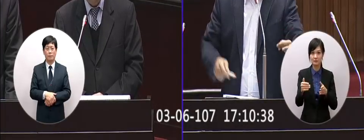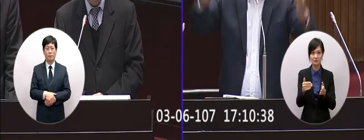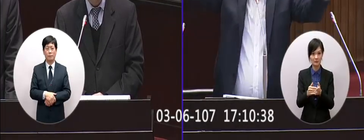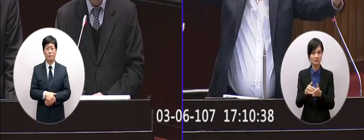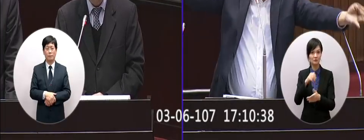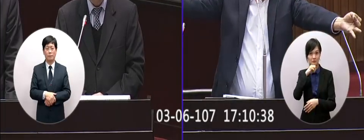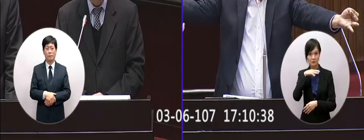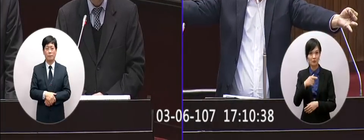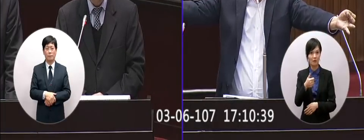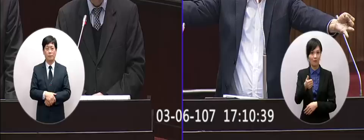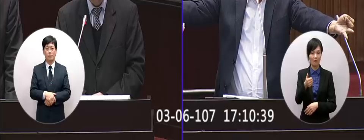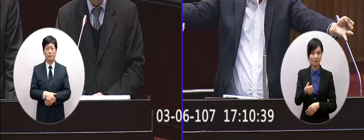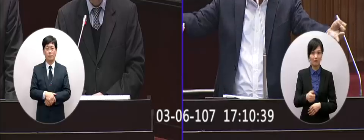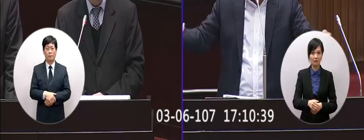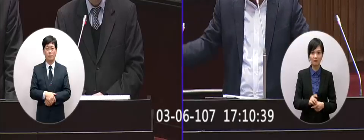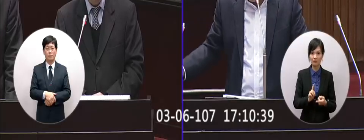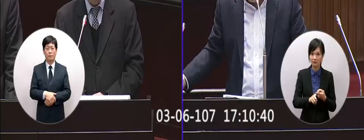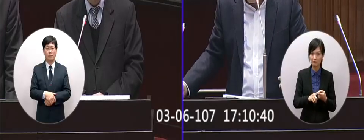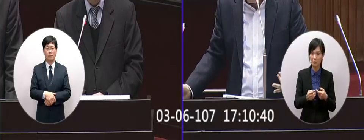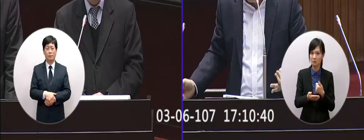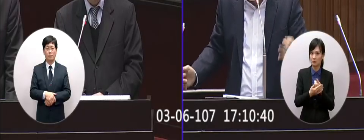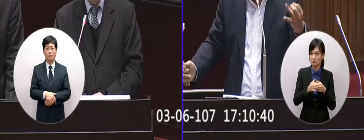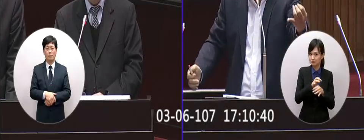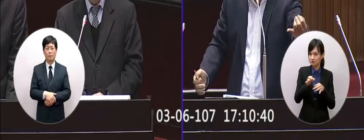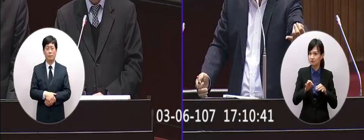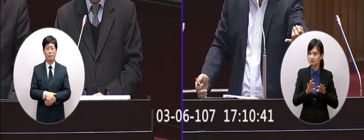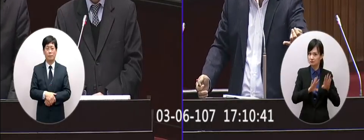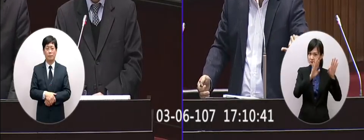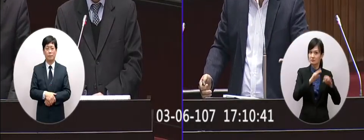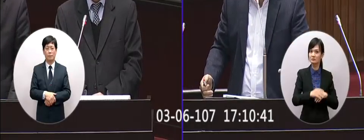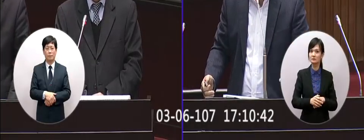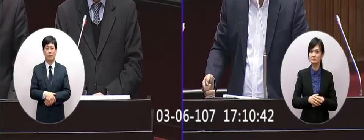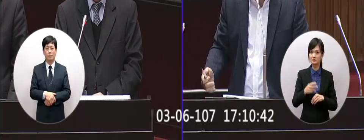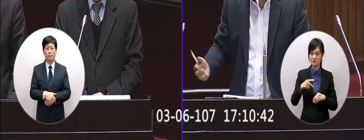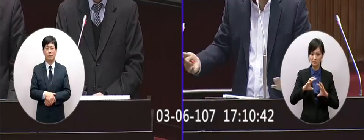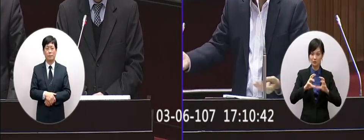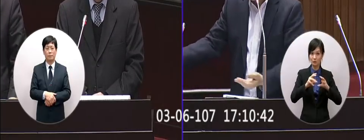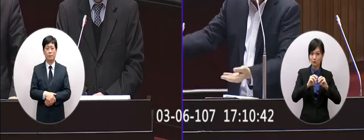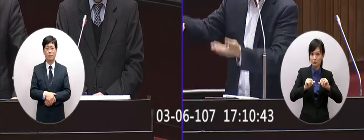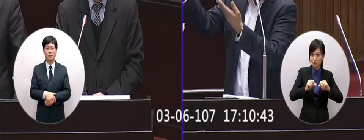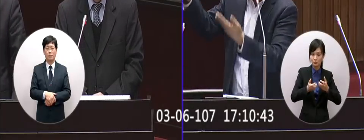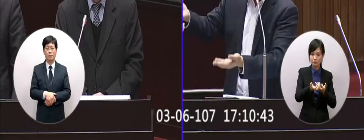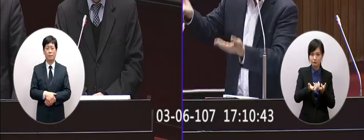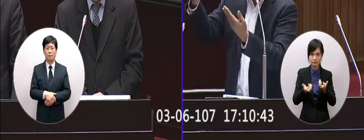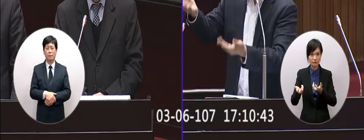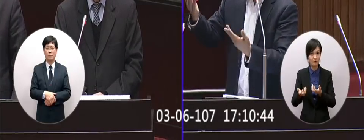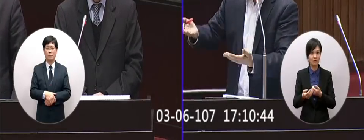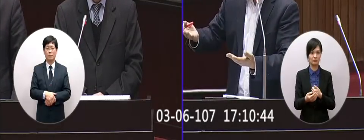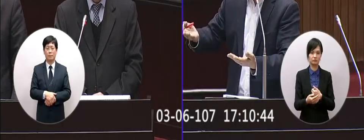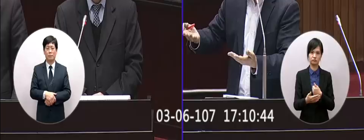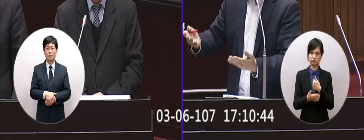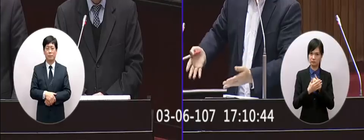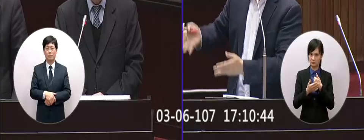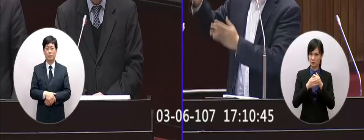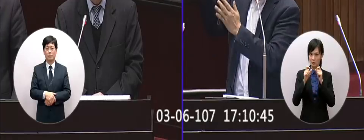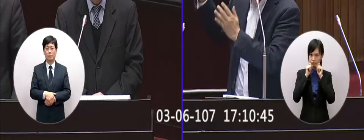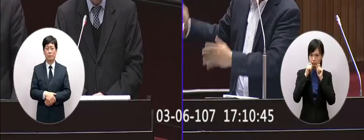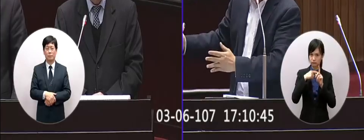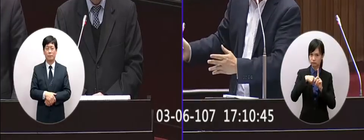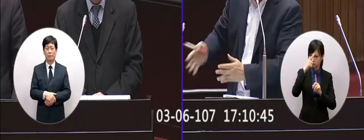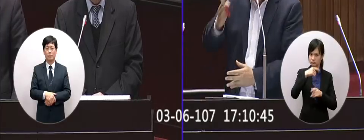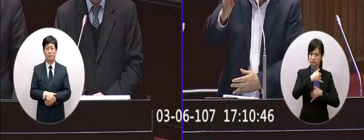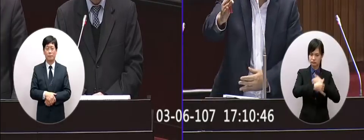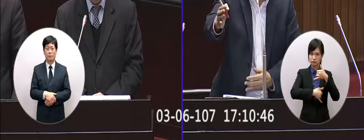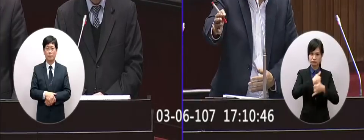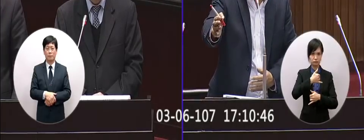啦，经济一个发展啦，啊，甚至国土规划，其实对生活水平提高，对那个便